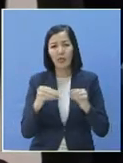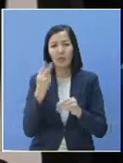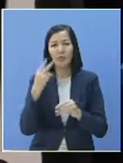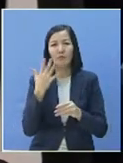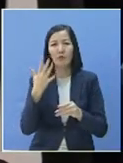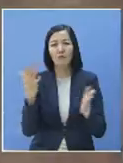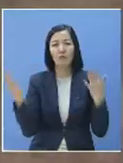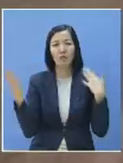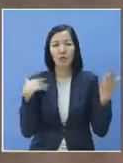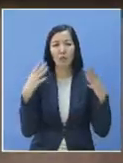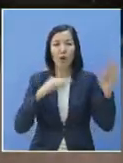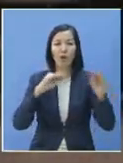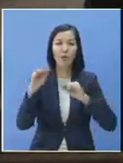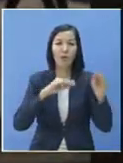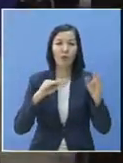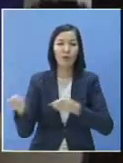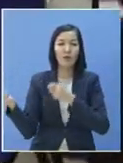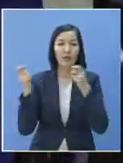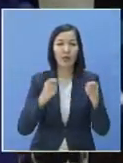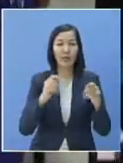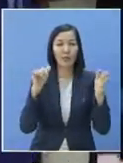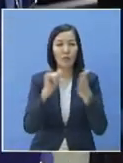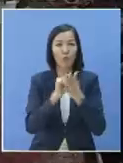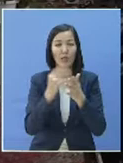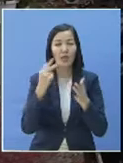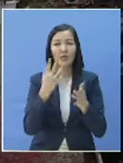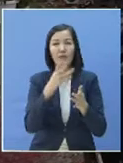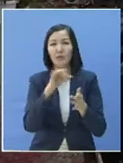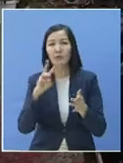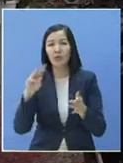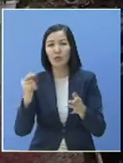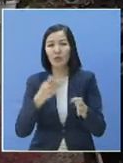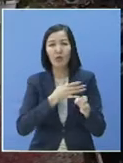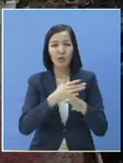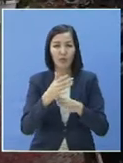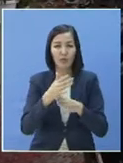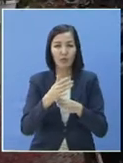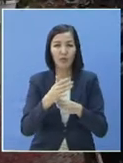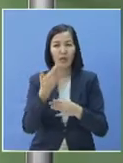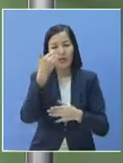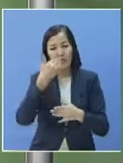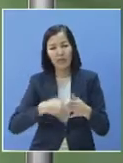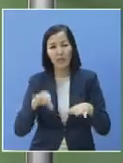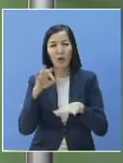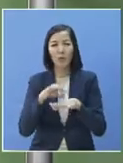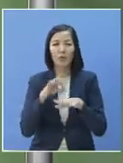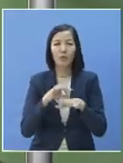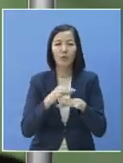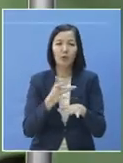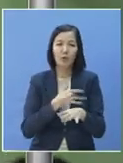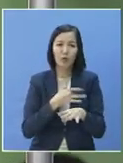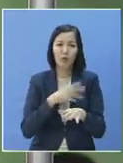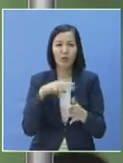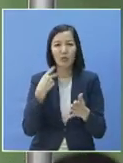жаттығу қондырғысын алған. Яғни жалпы көлемі 25 миллион теңге қаржы жұмсалған екен. Сол арқылы сал ауруына шалдыққан, жүрек